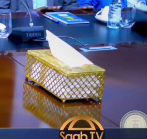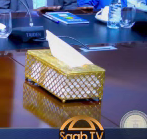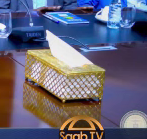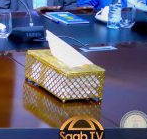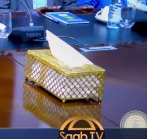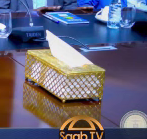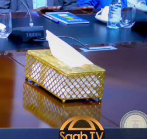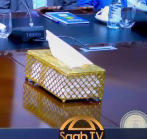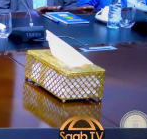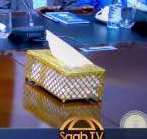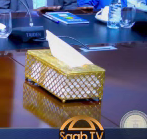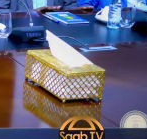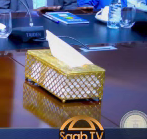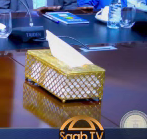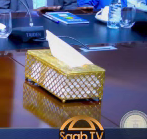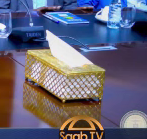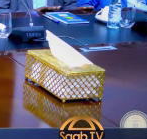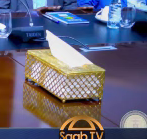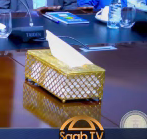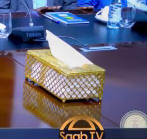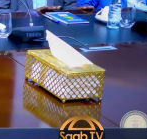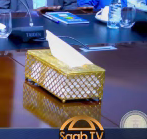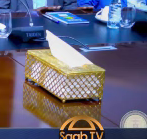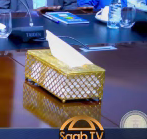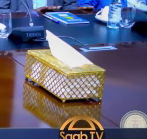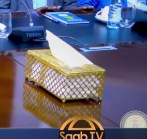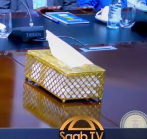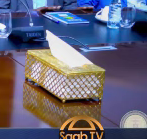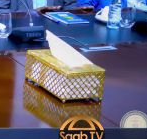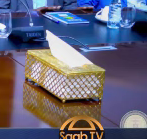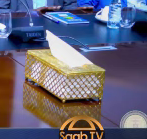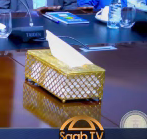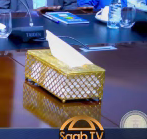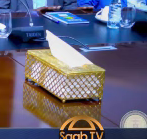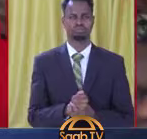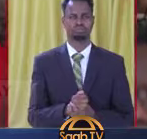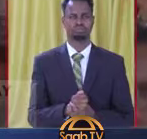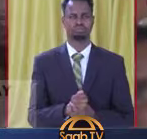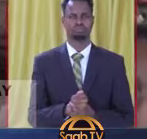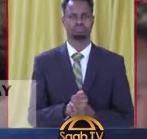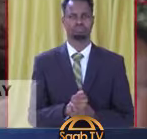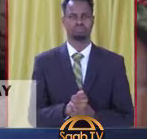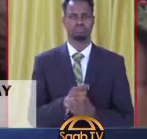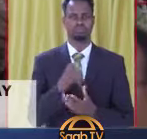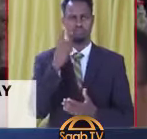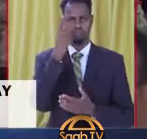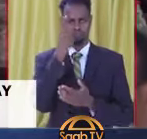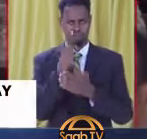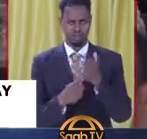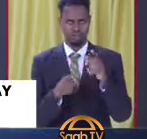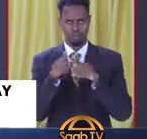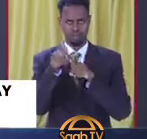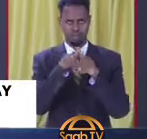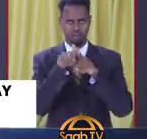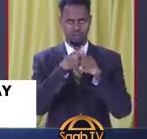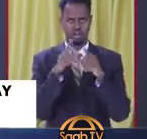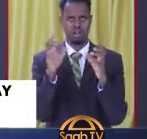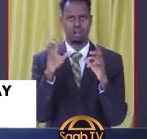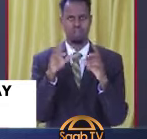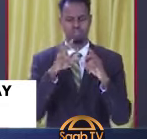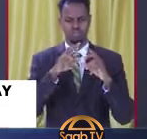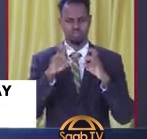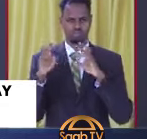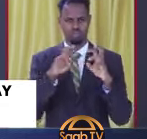ay xukuumaddiisa kulmiye iyo xisbiyada mucaaradka ahi isku khilaafsan yihiin. Maxaa waaday aan isku